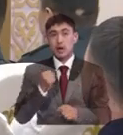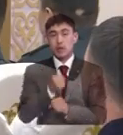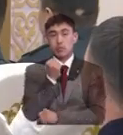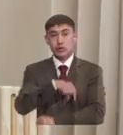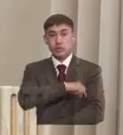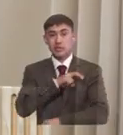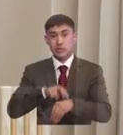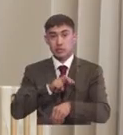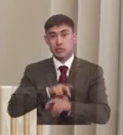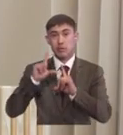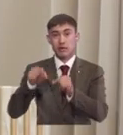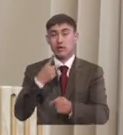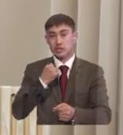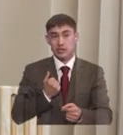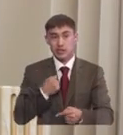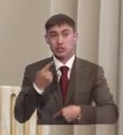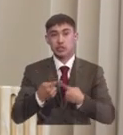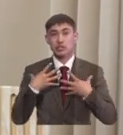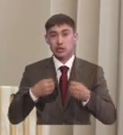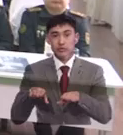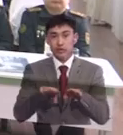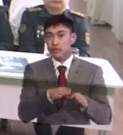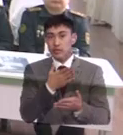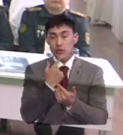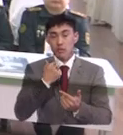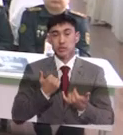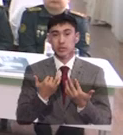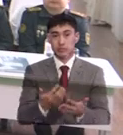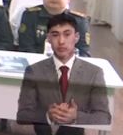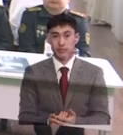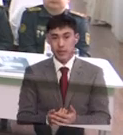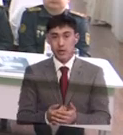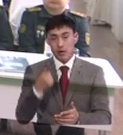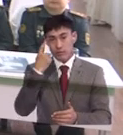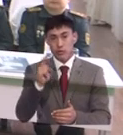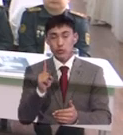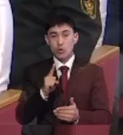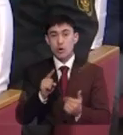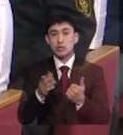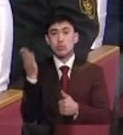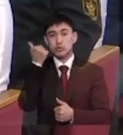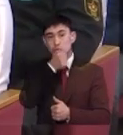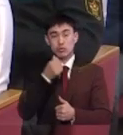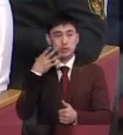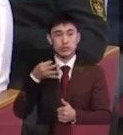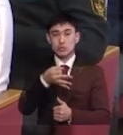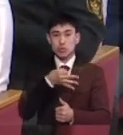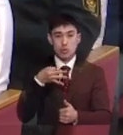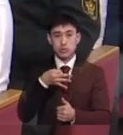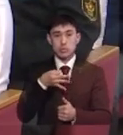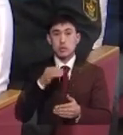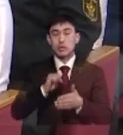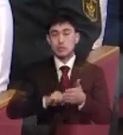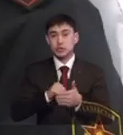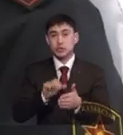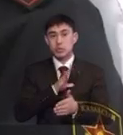раз отправляли на службу солдат чьё здоровье не соответствует армейским требованиям Выяснилось что только за прошлый год в Алматинской области по этой